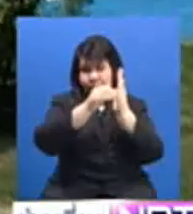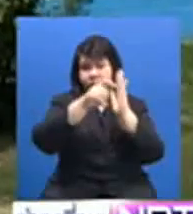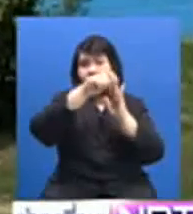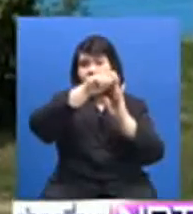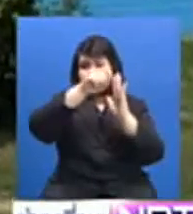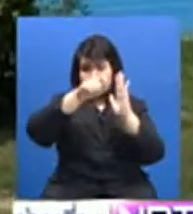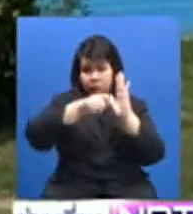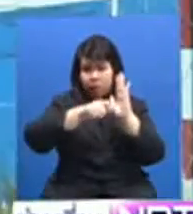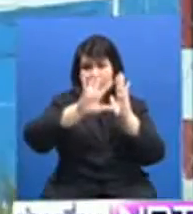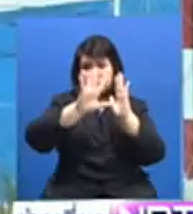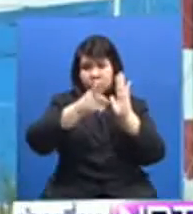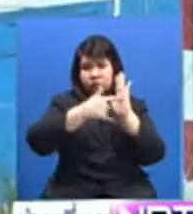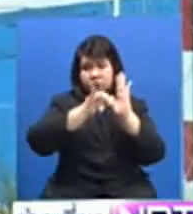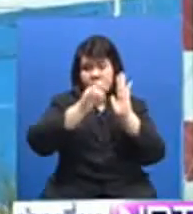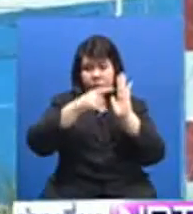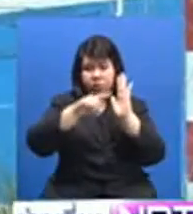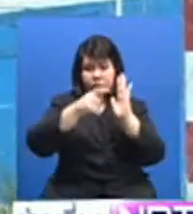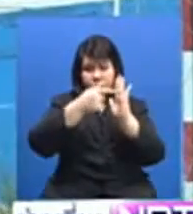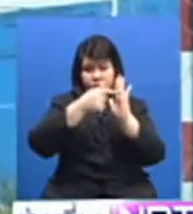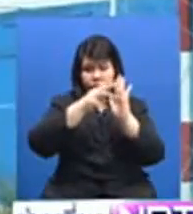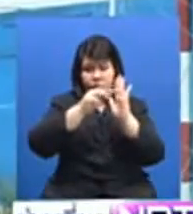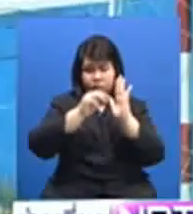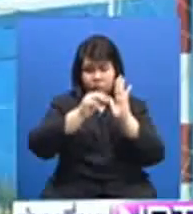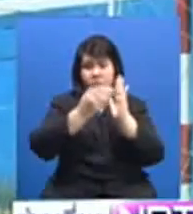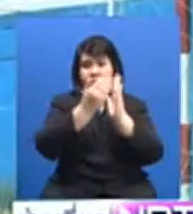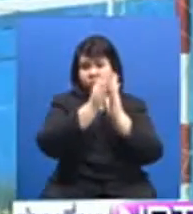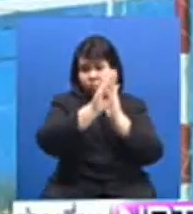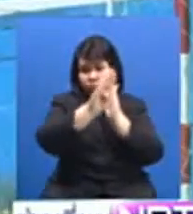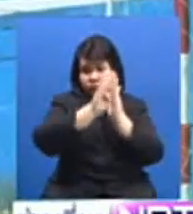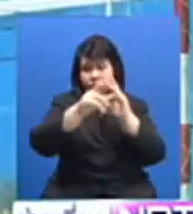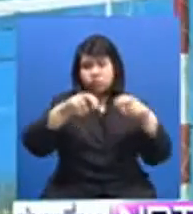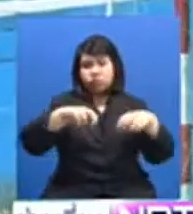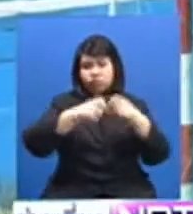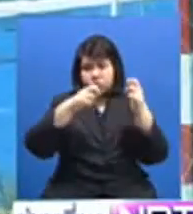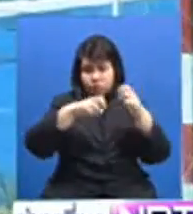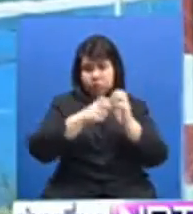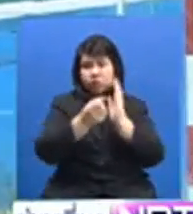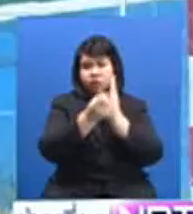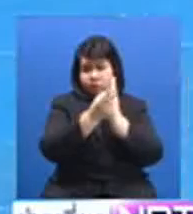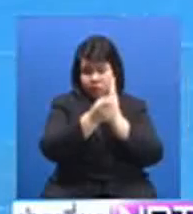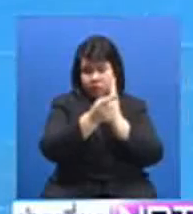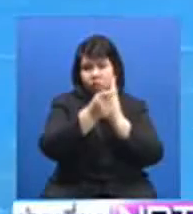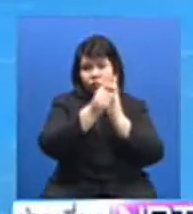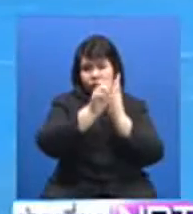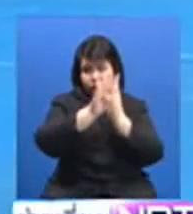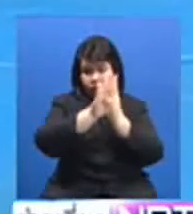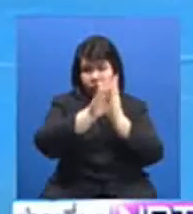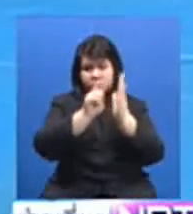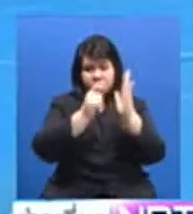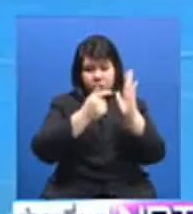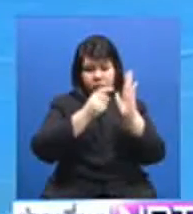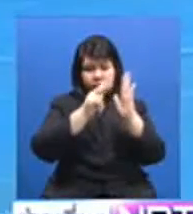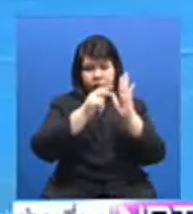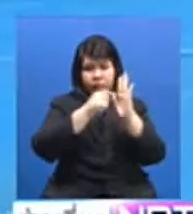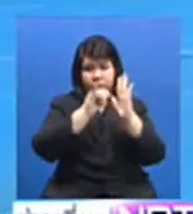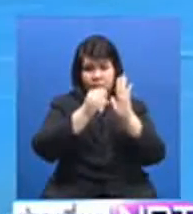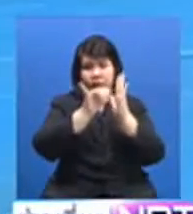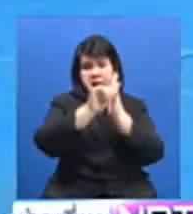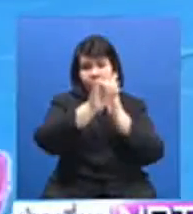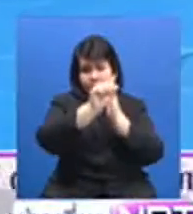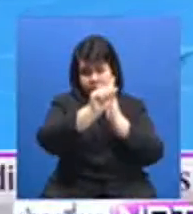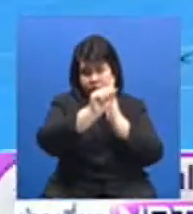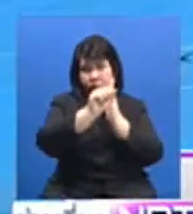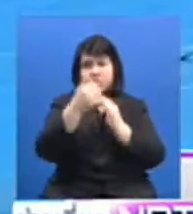ชสีมา ชัยยภูมิ บูิรัม สุริน สีสเกต อำนาดเจริญอุบนราชธานี และจงหดยะโทรซึป่